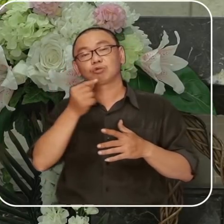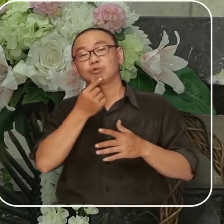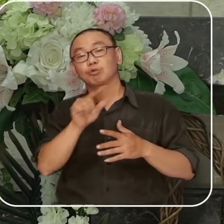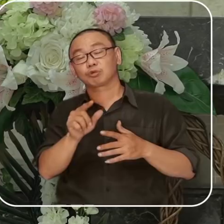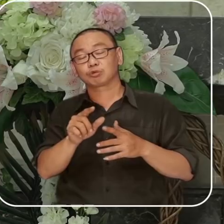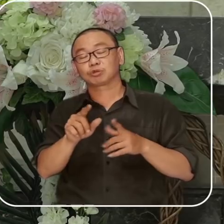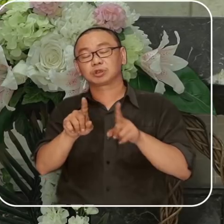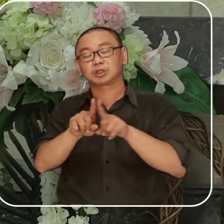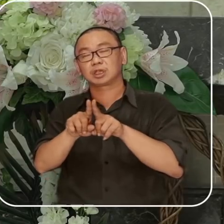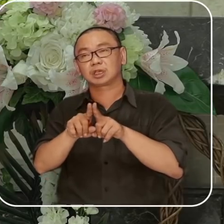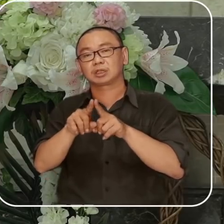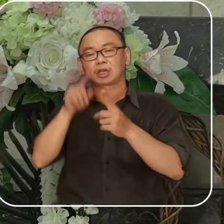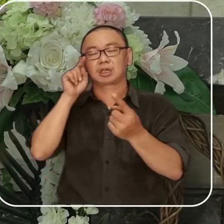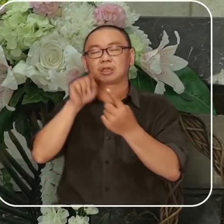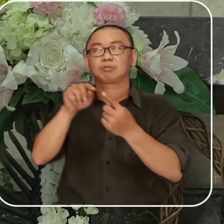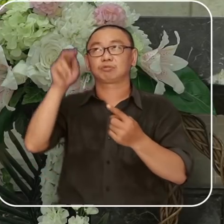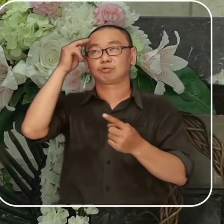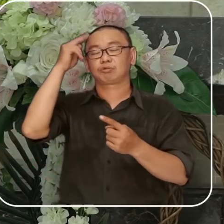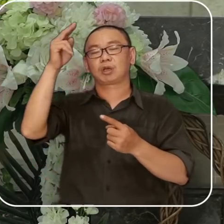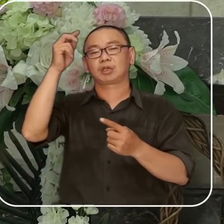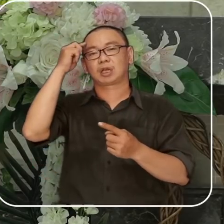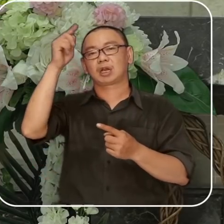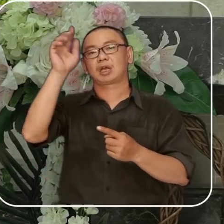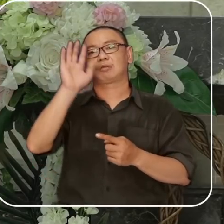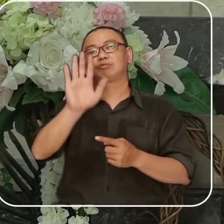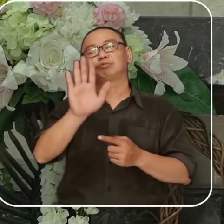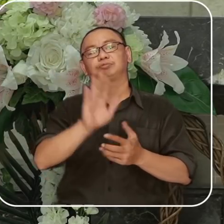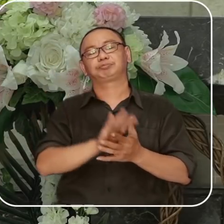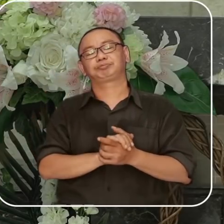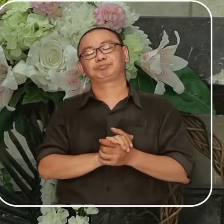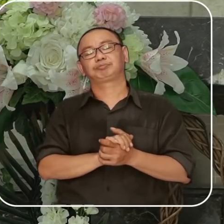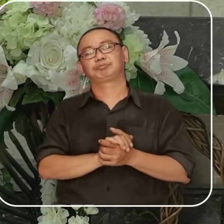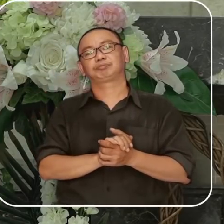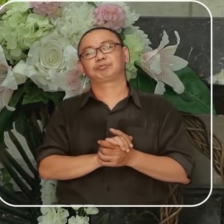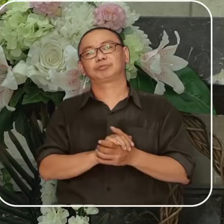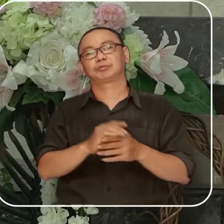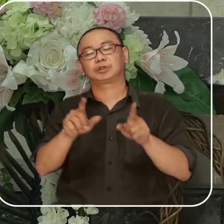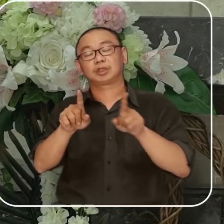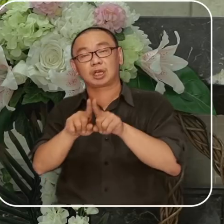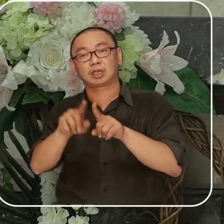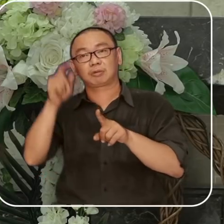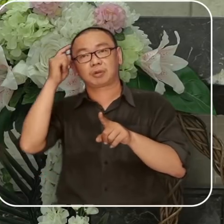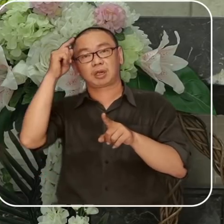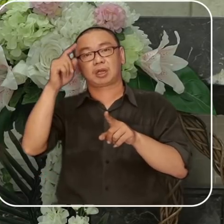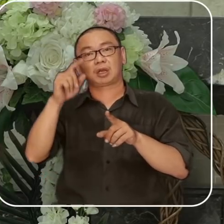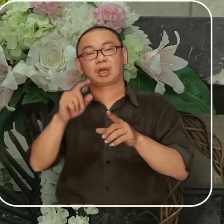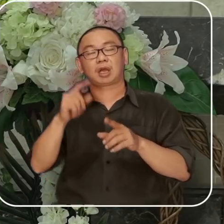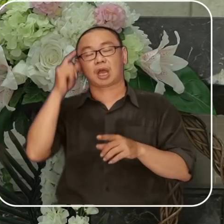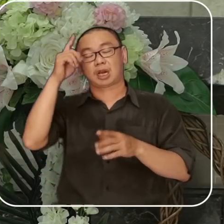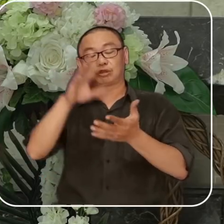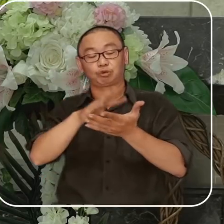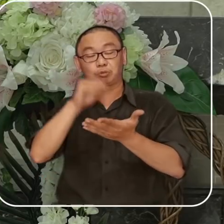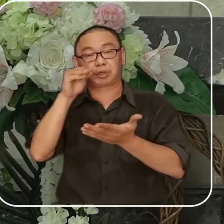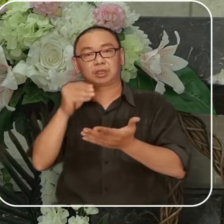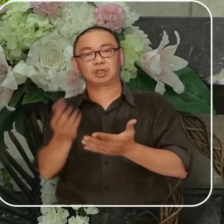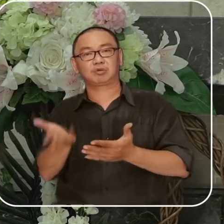terhadap Tuhan Allahmu. Kesetiaan terhadap Allah. Allah yang sumber